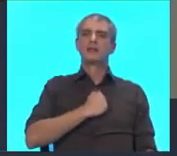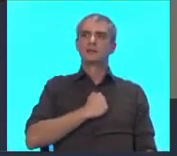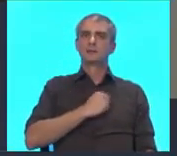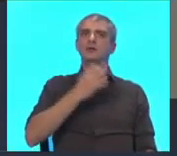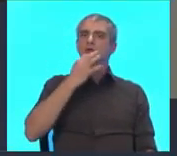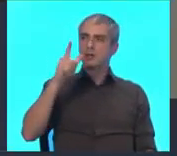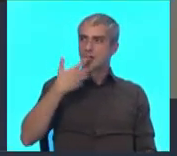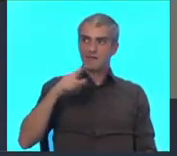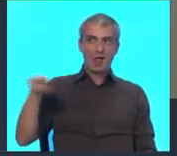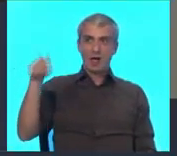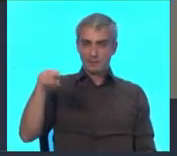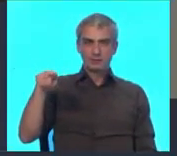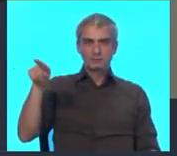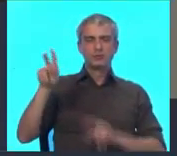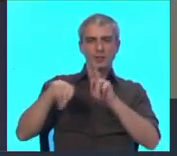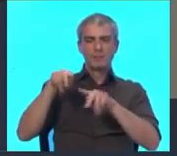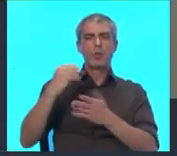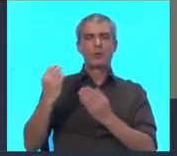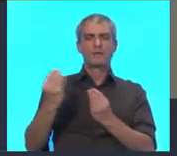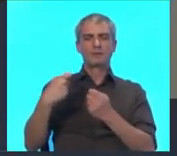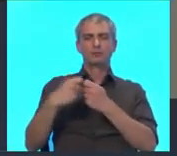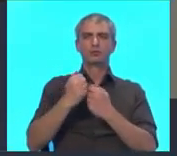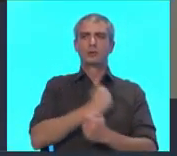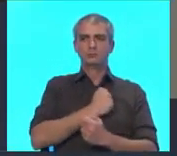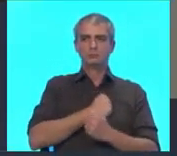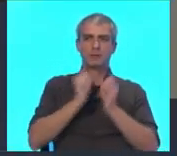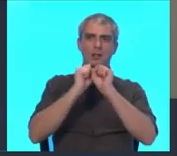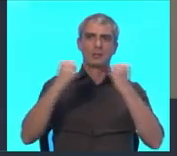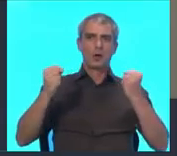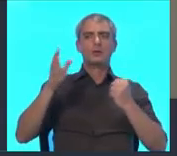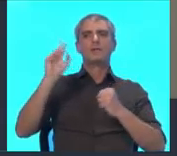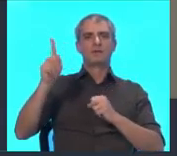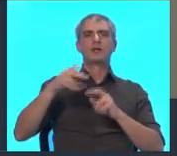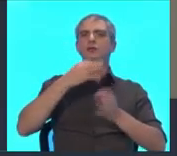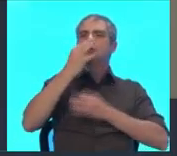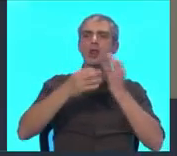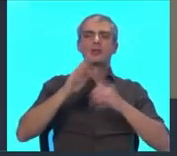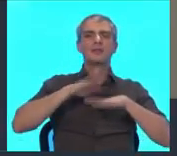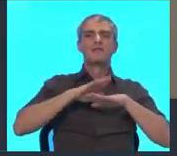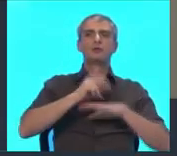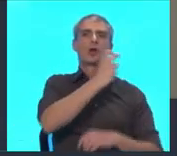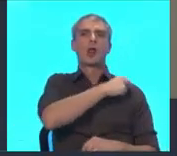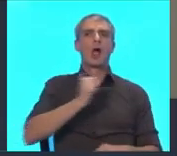לרבנים שיעסקו בענייני הלכה ותורה וישאירו את שאלת תפקודו של הרמטכ"ל